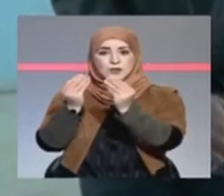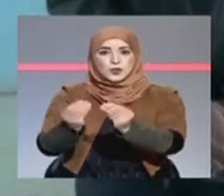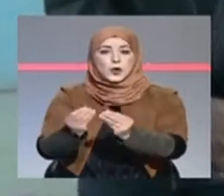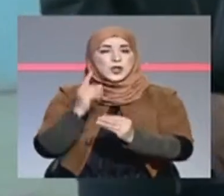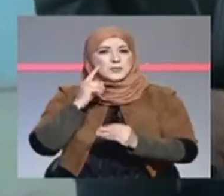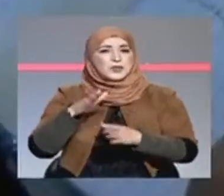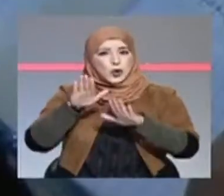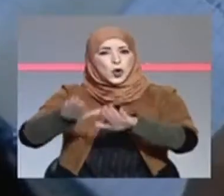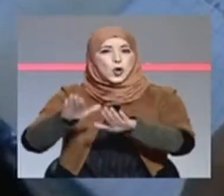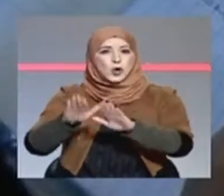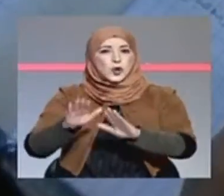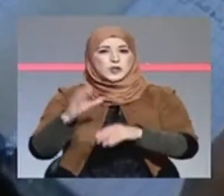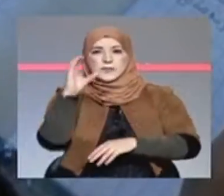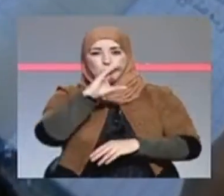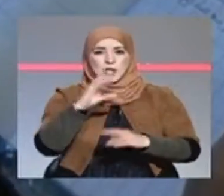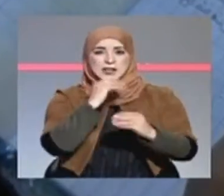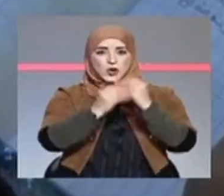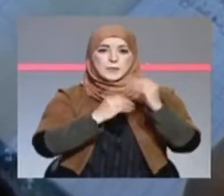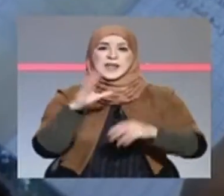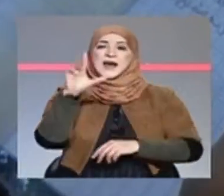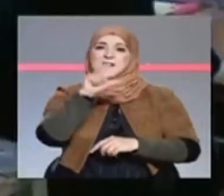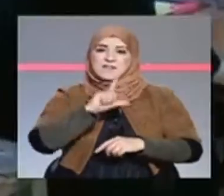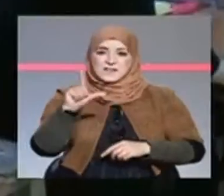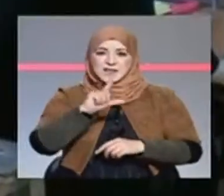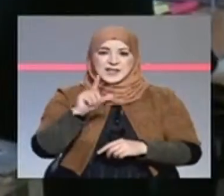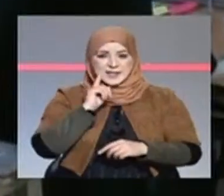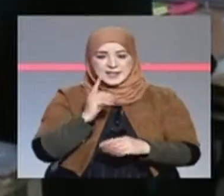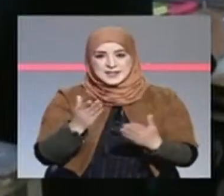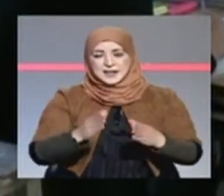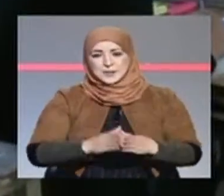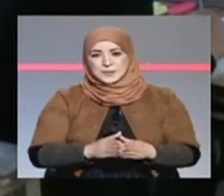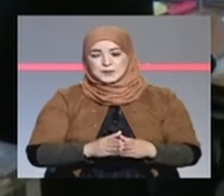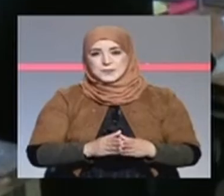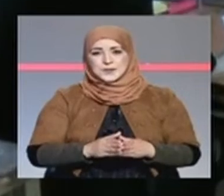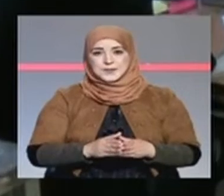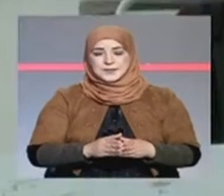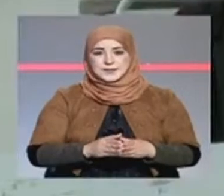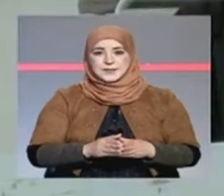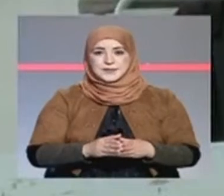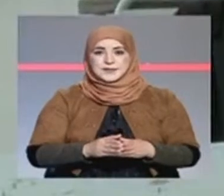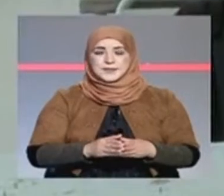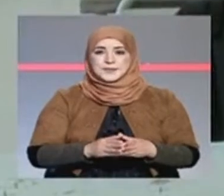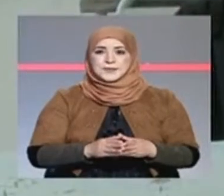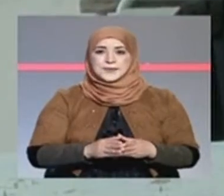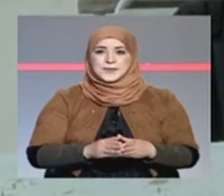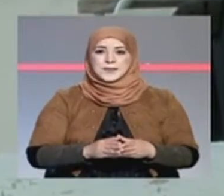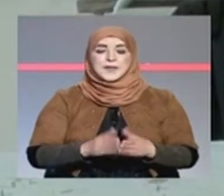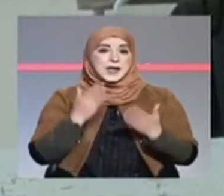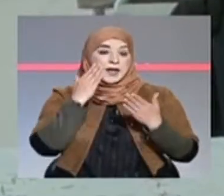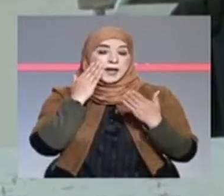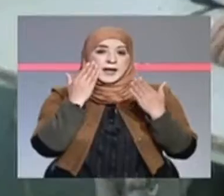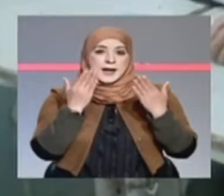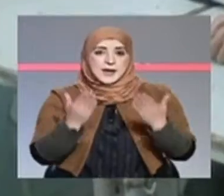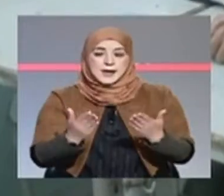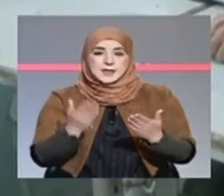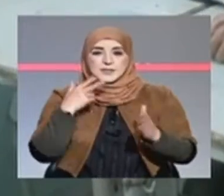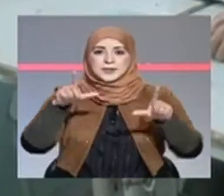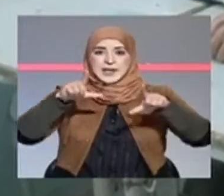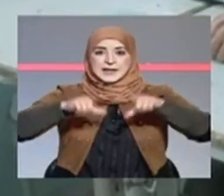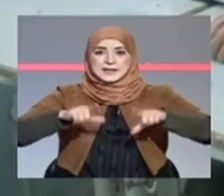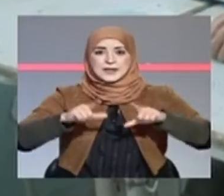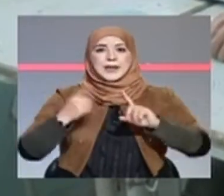بالمؤسسات التربويه ومنع كل اشكال تجاوزات في هذا المجال على ان هذه التطبيق